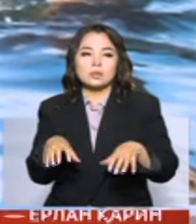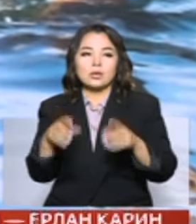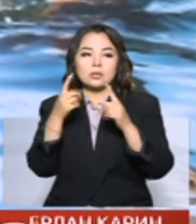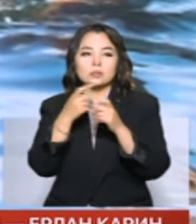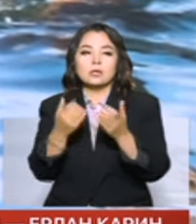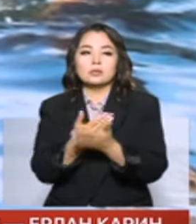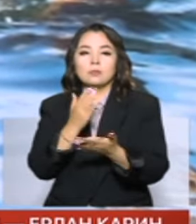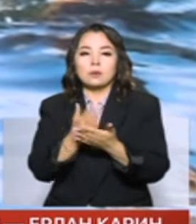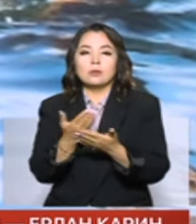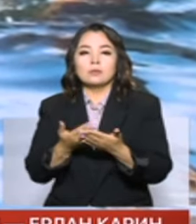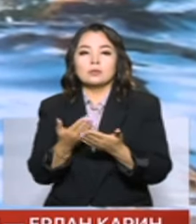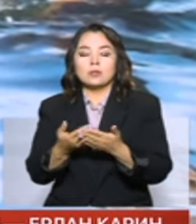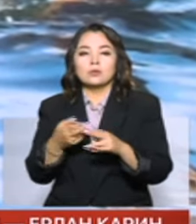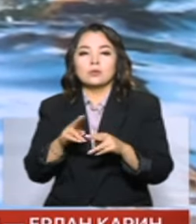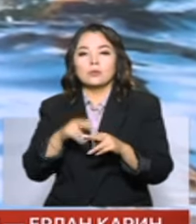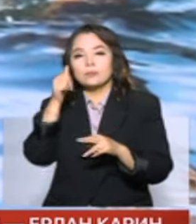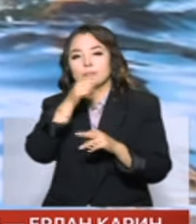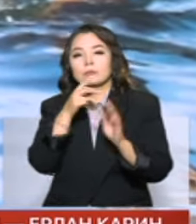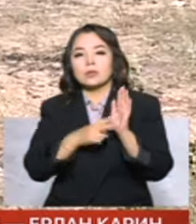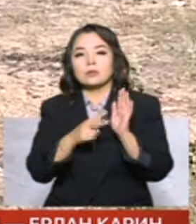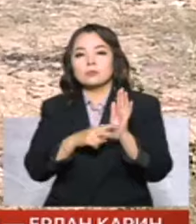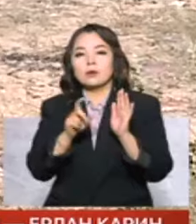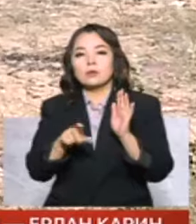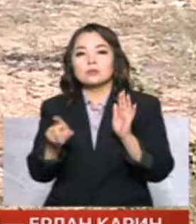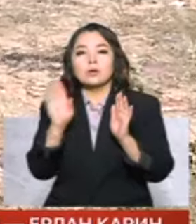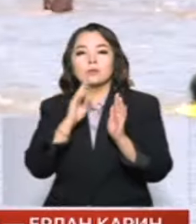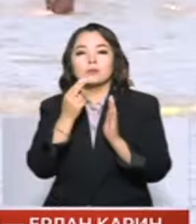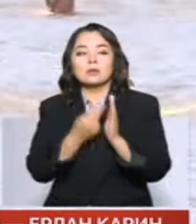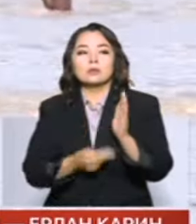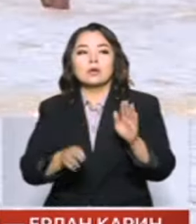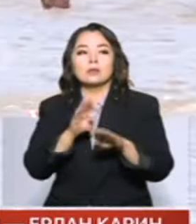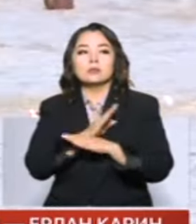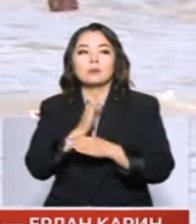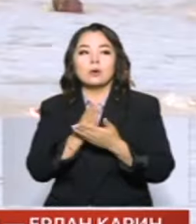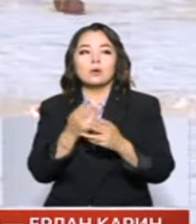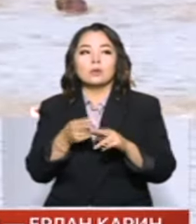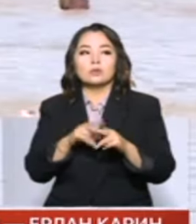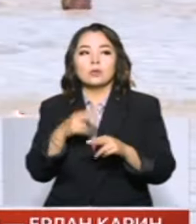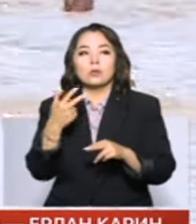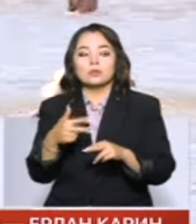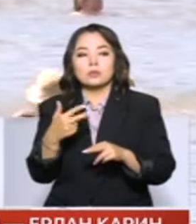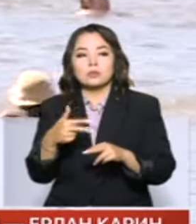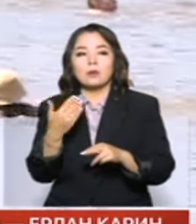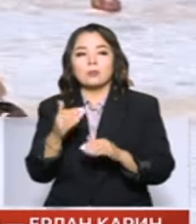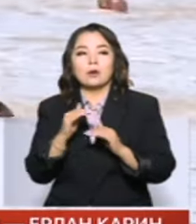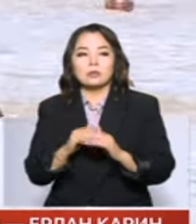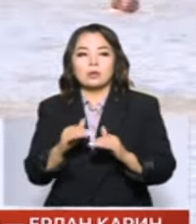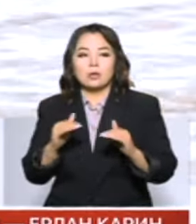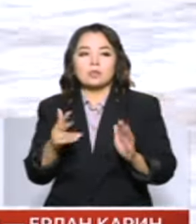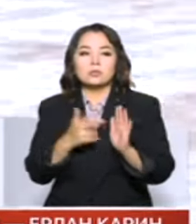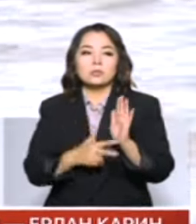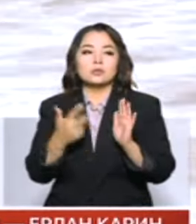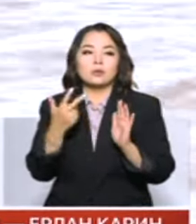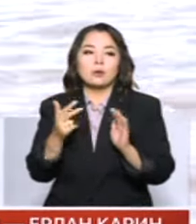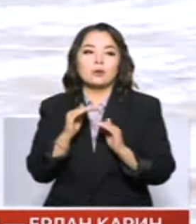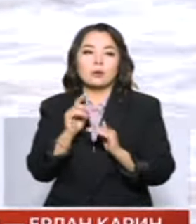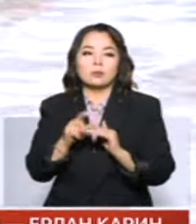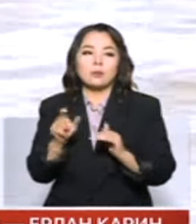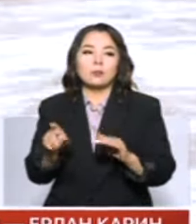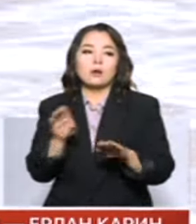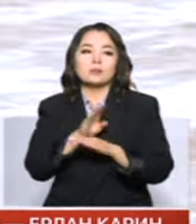мәлімдеді. Мәселен, биылдың өзінде 70 адам суға батып көз жұмған. Оның 30-ы бала, ал былтыр 83 адам қайтыс